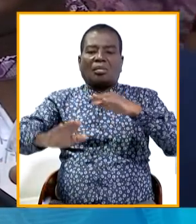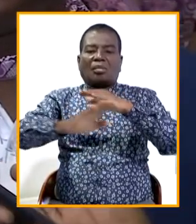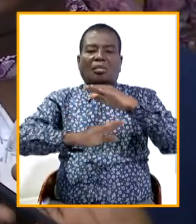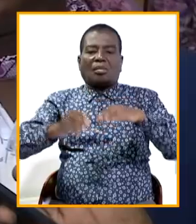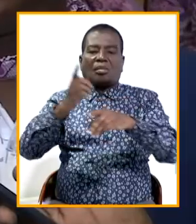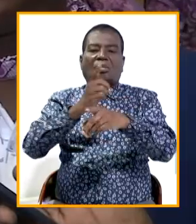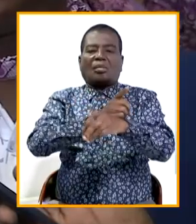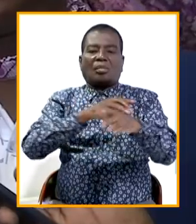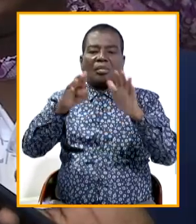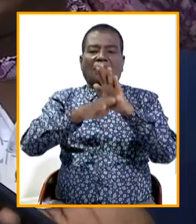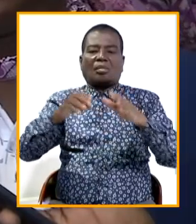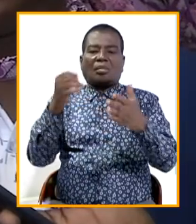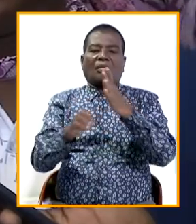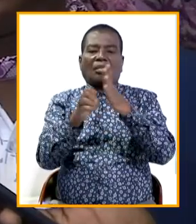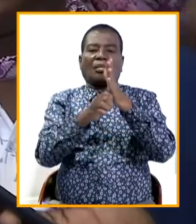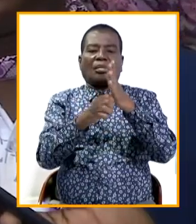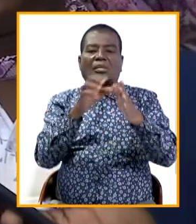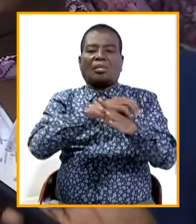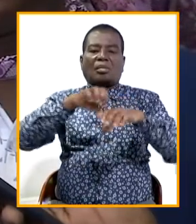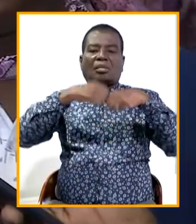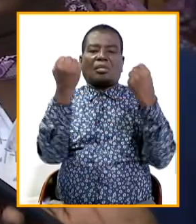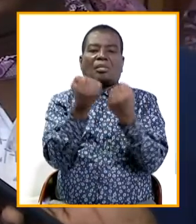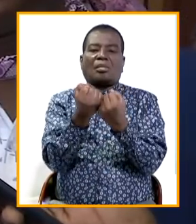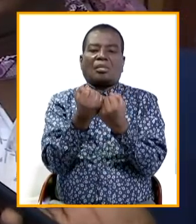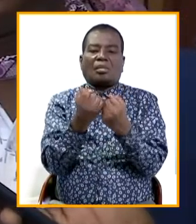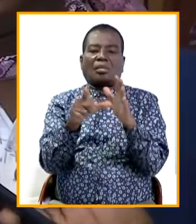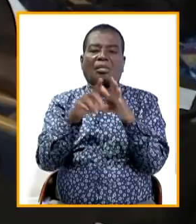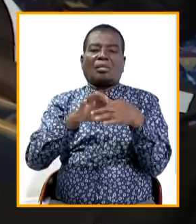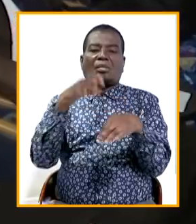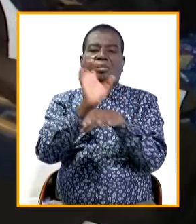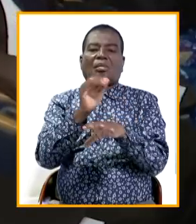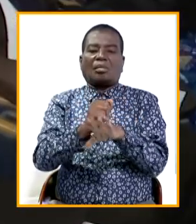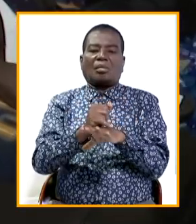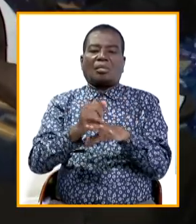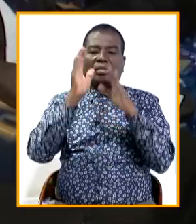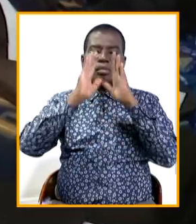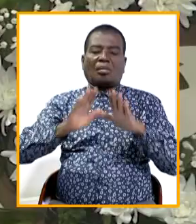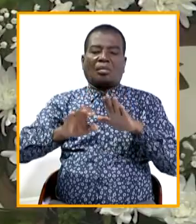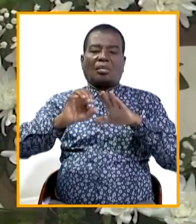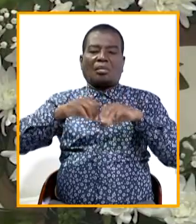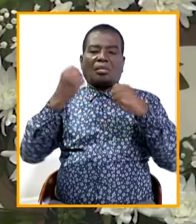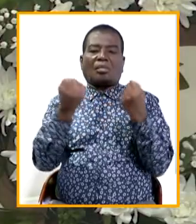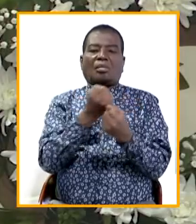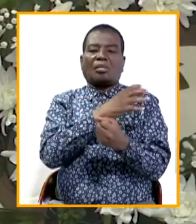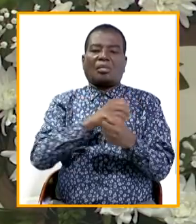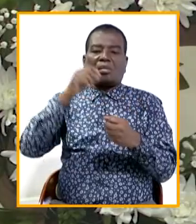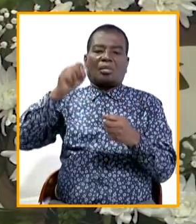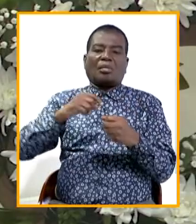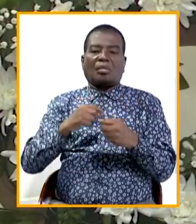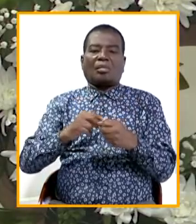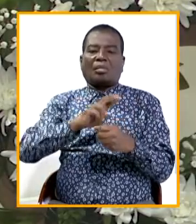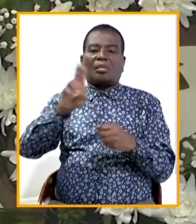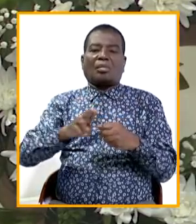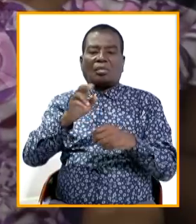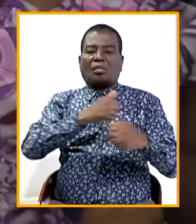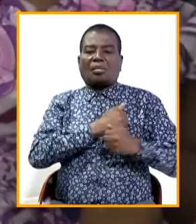du développement économique et social de la Côte d'Ivoire. La paix sociale conditionne le dialogue. Il faut donc cultiver l'amour,